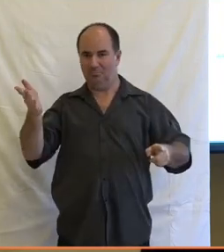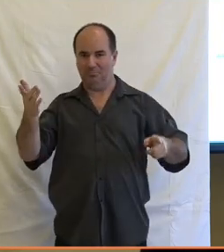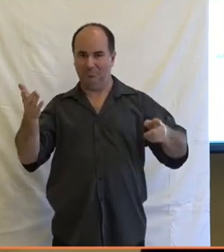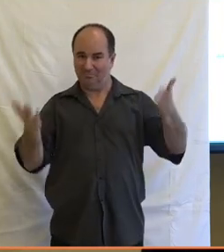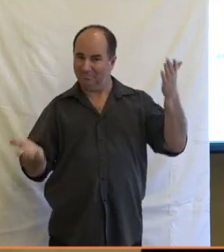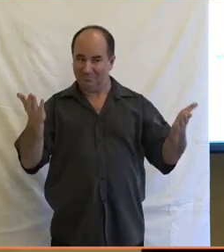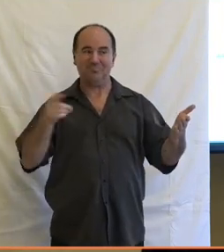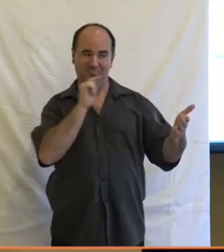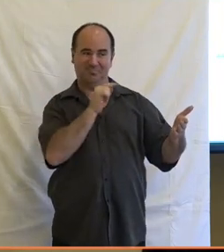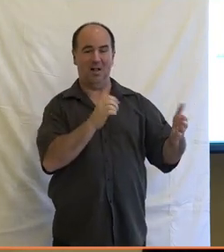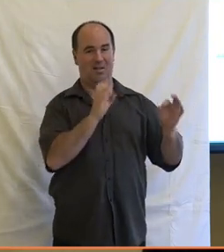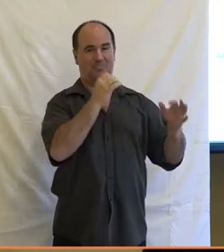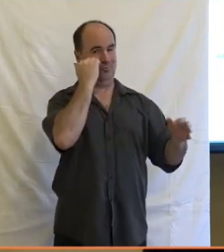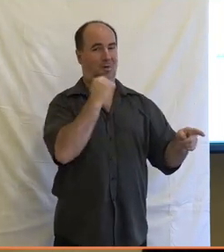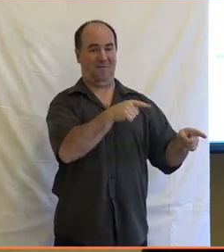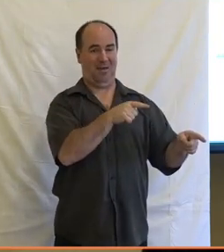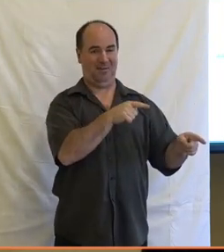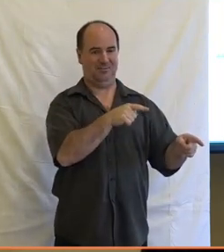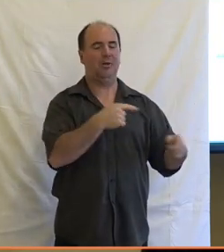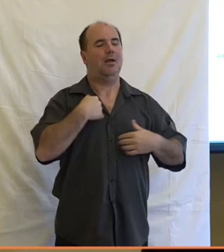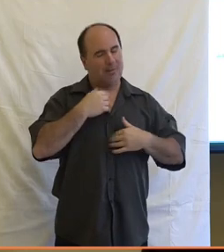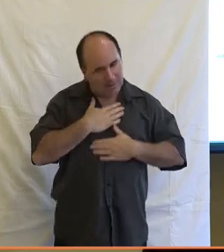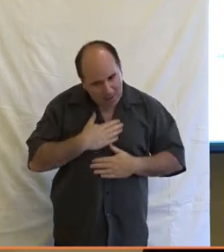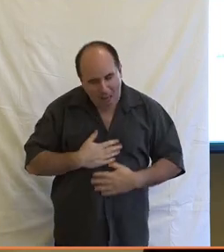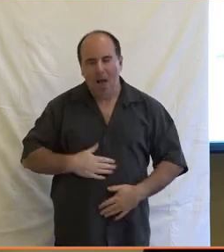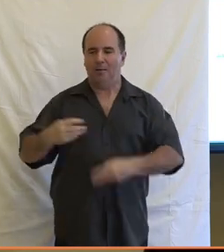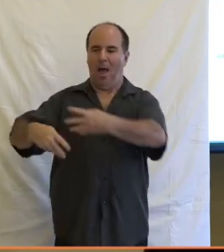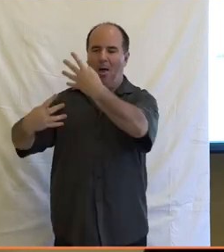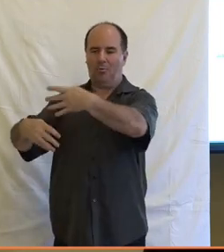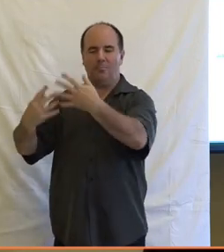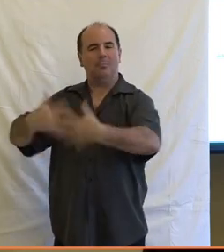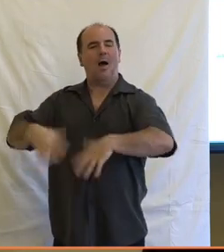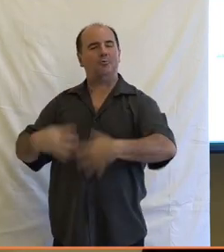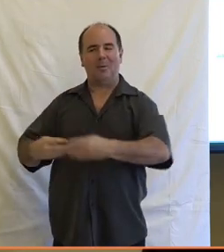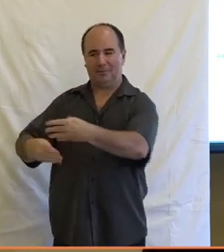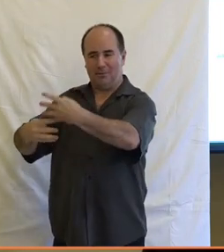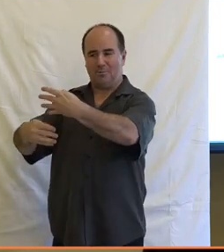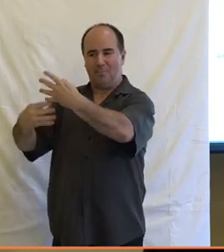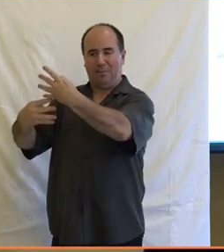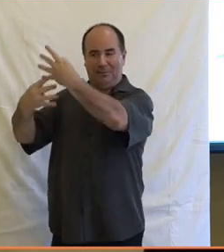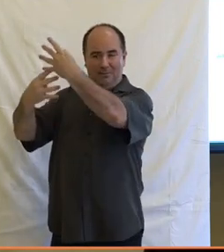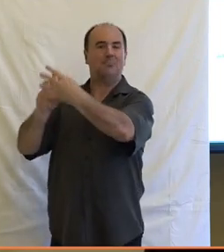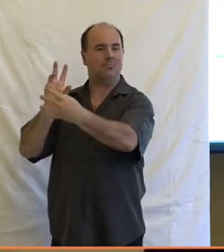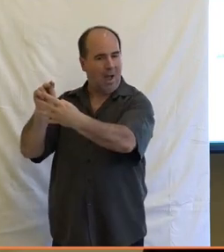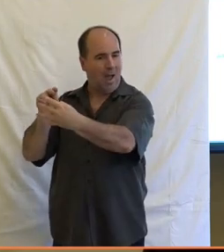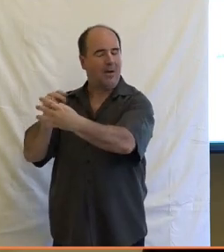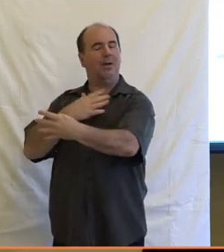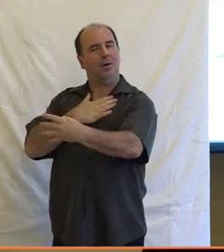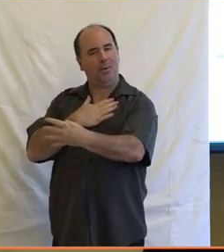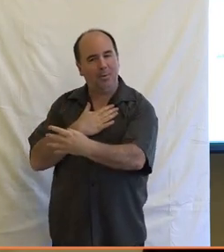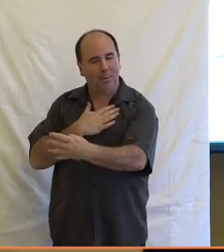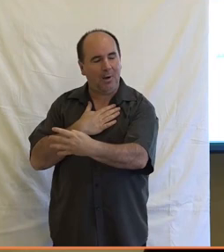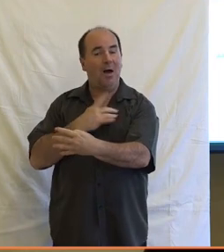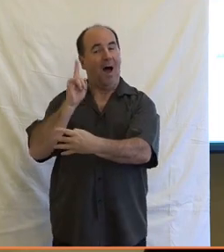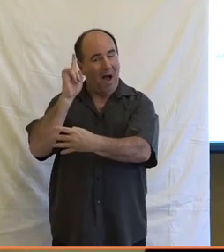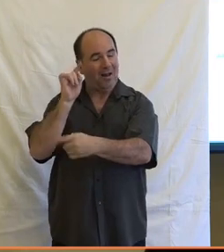člověk potřebuje mít vlastně přístup k tomu přepisu ale rozhodně se netvařme, že je to